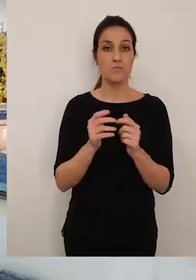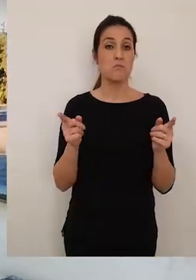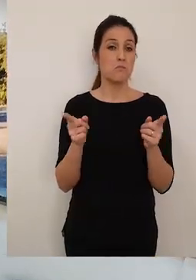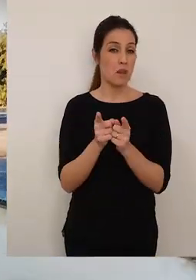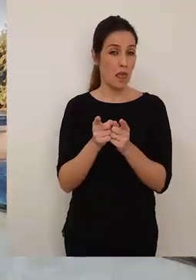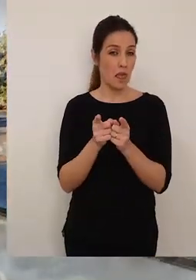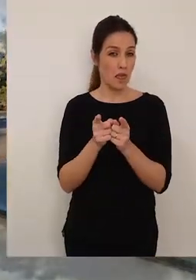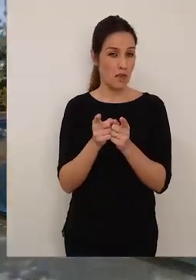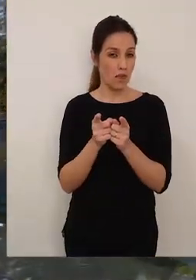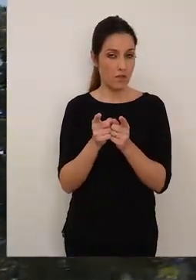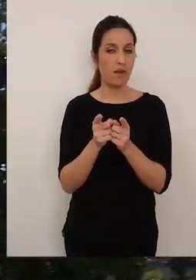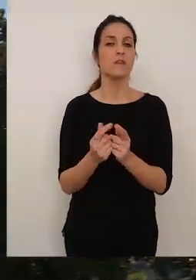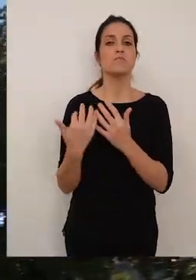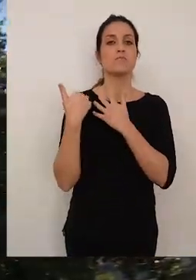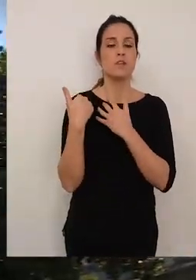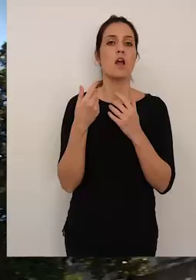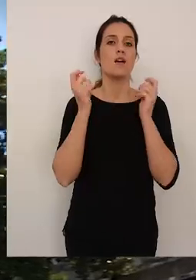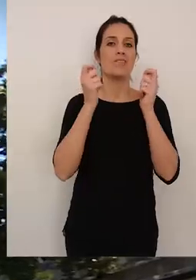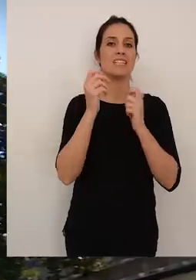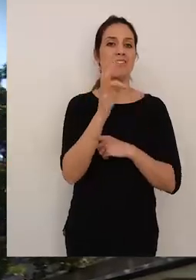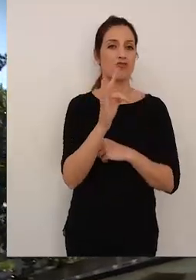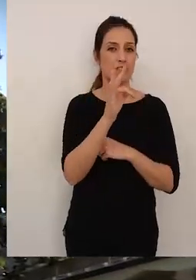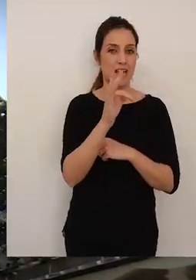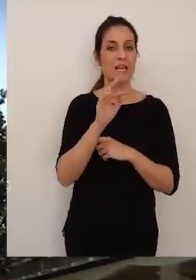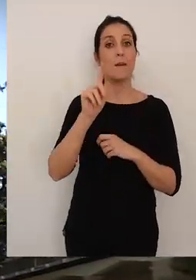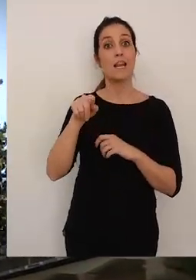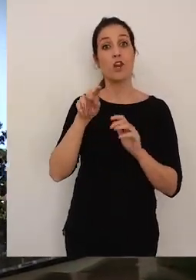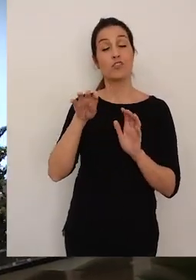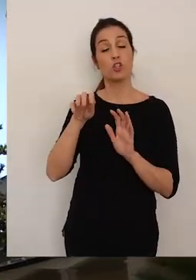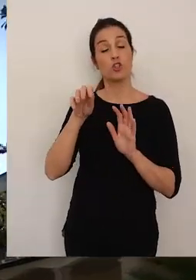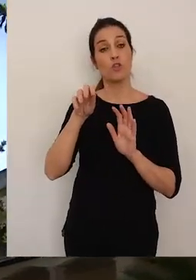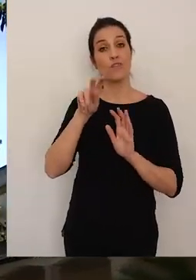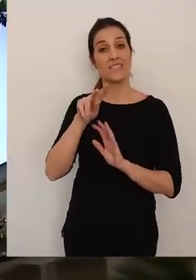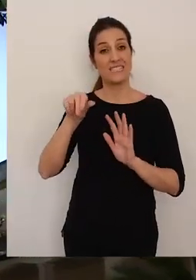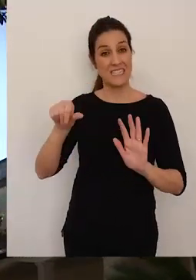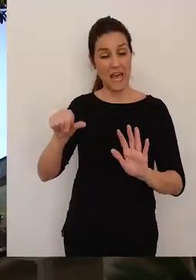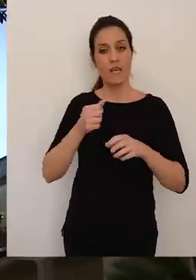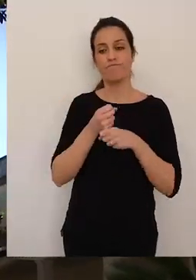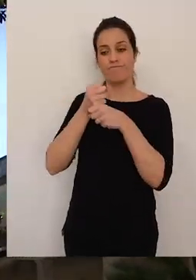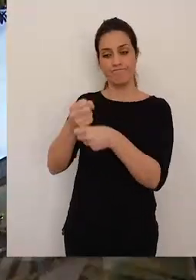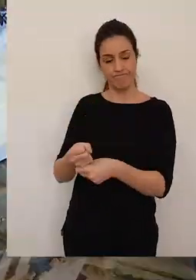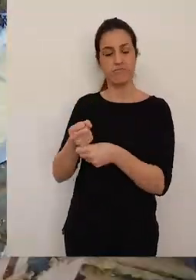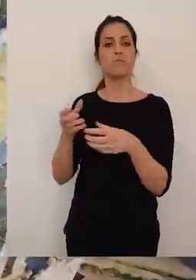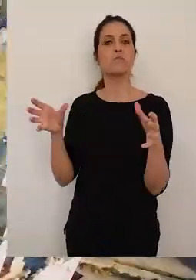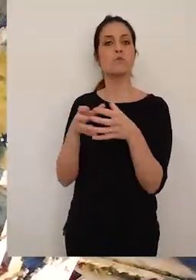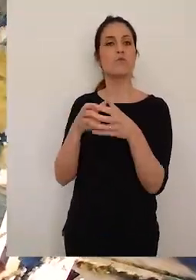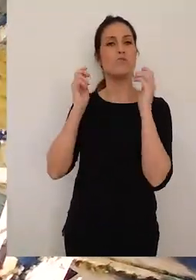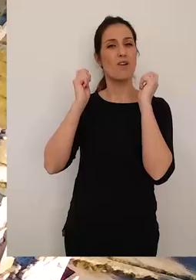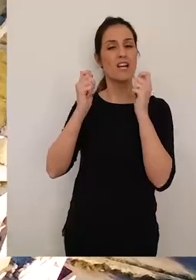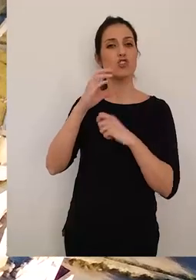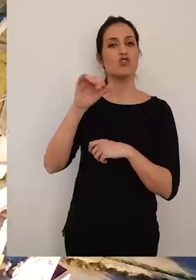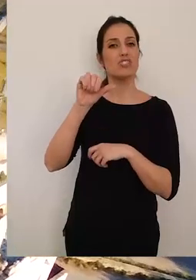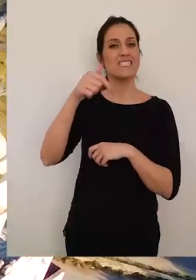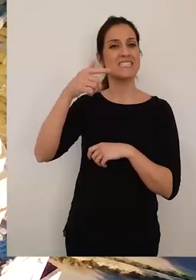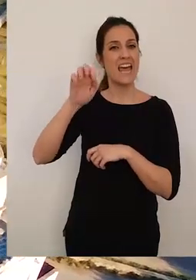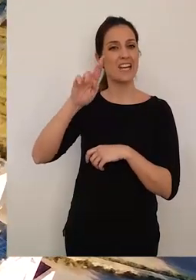Dopo un breve periodo di guida ad opera dei frati francescani, nel 1926 fu affidato ai Cistercensi di Casamari, un